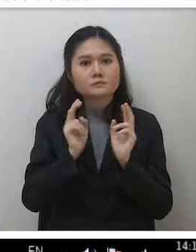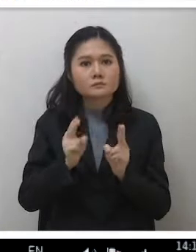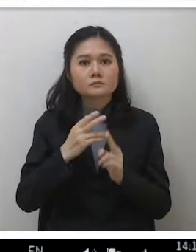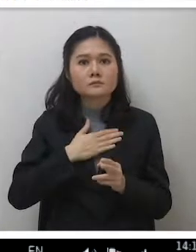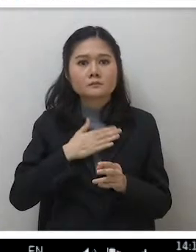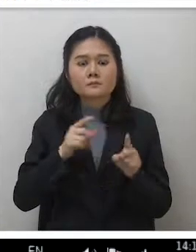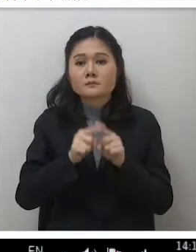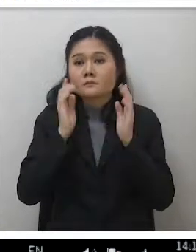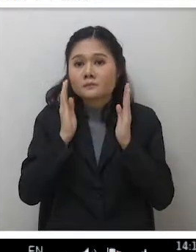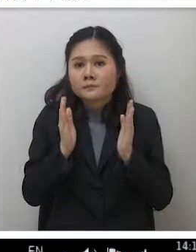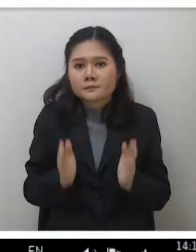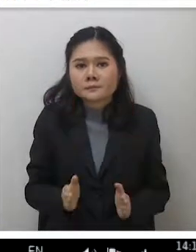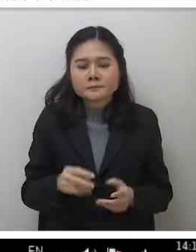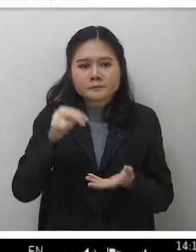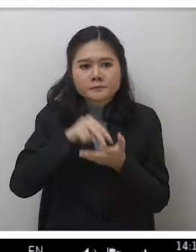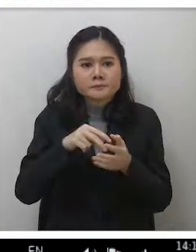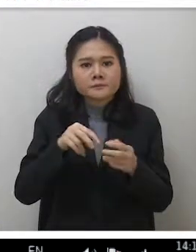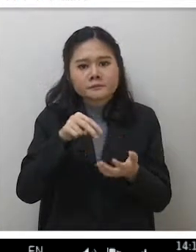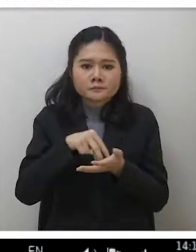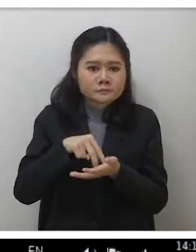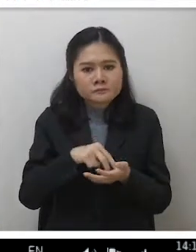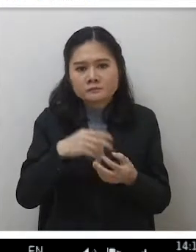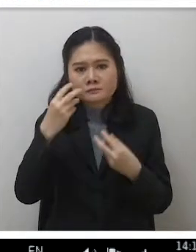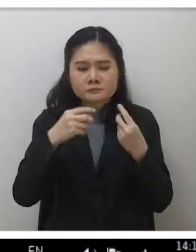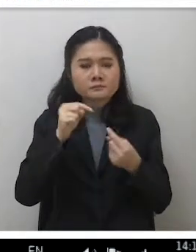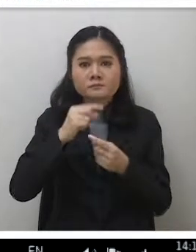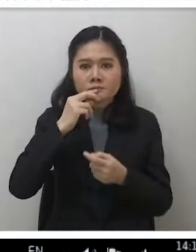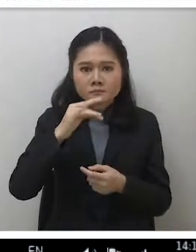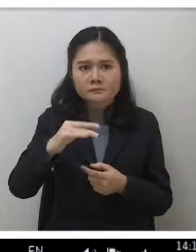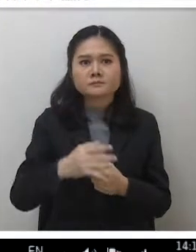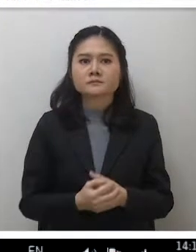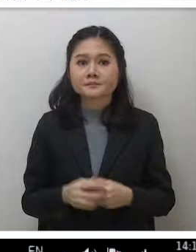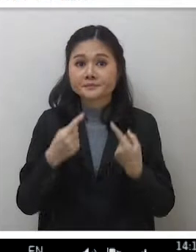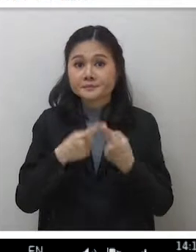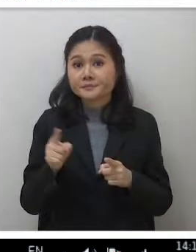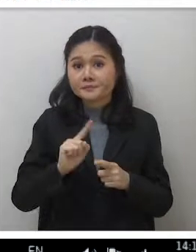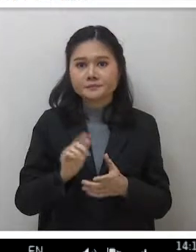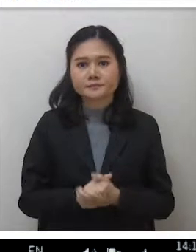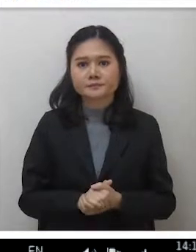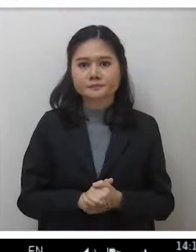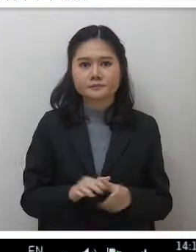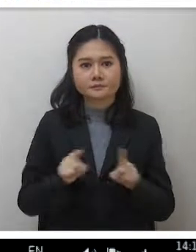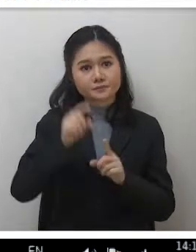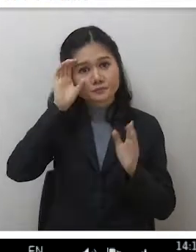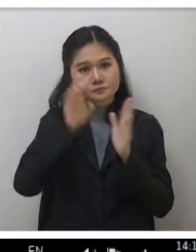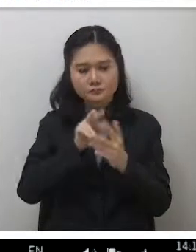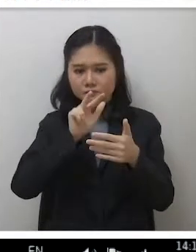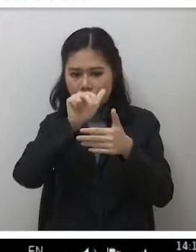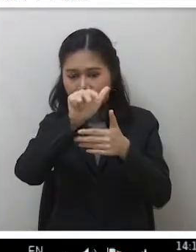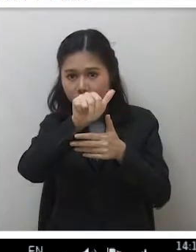ราเนี่ยตัวคนเนี่ยไปยืนเก้งๆกังอยู่ชายทะเลแต่ว่าเขาเป็นภาพโปร่งใส